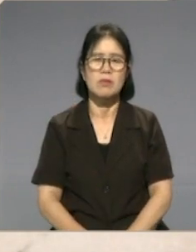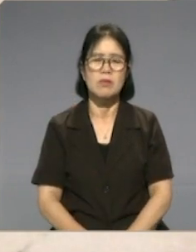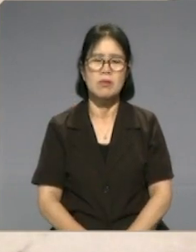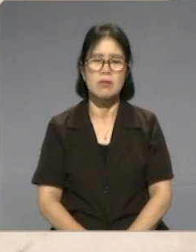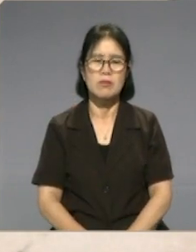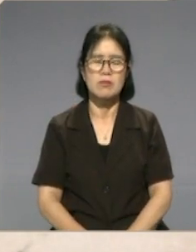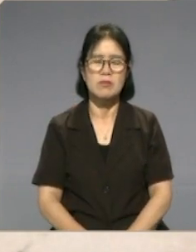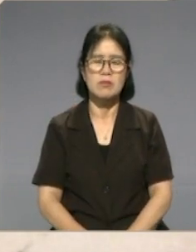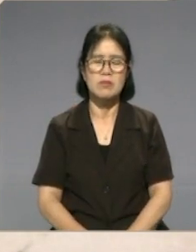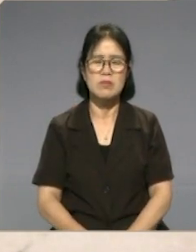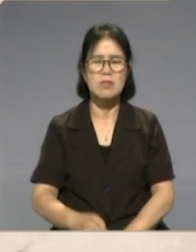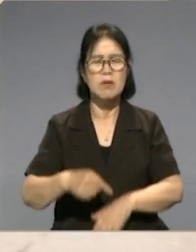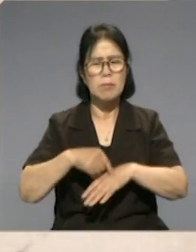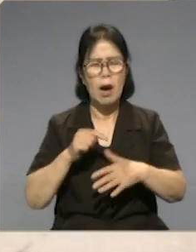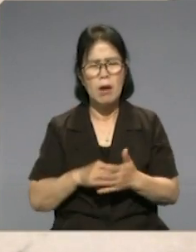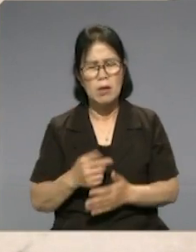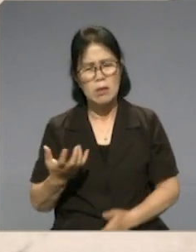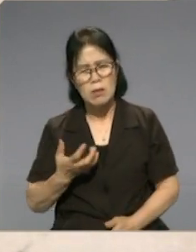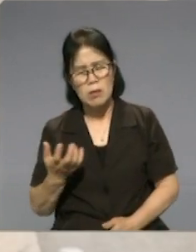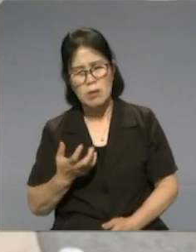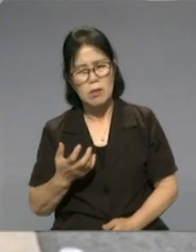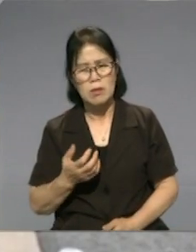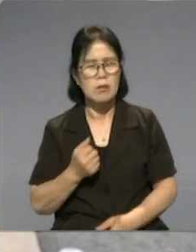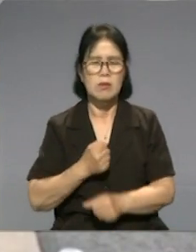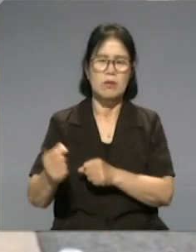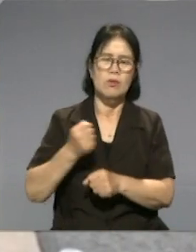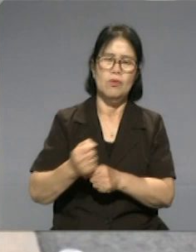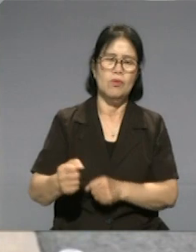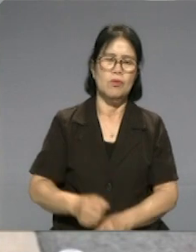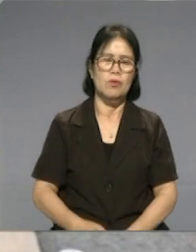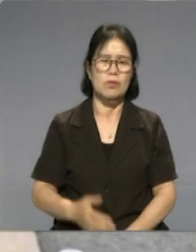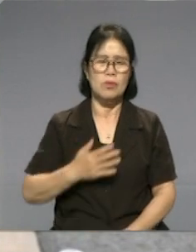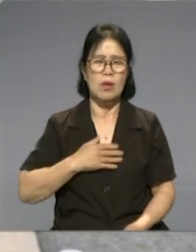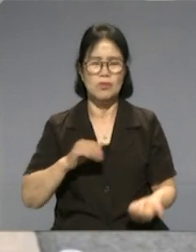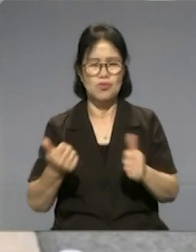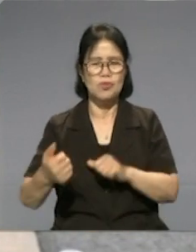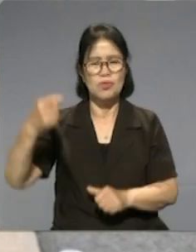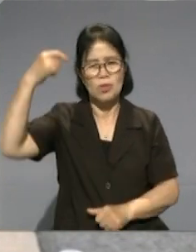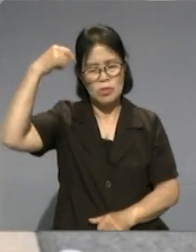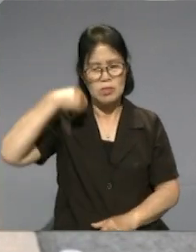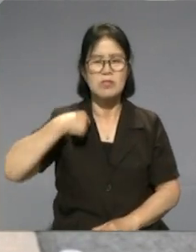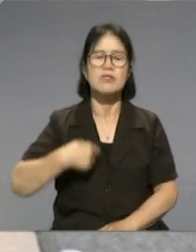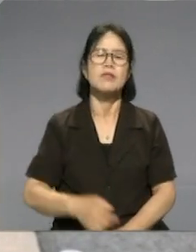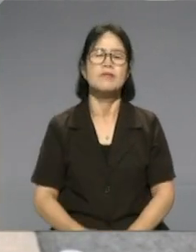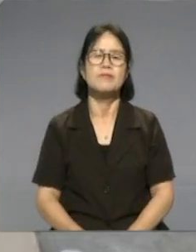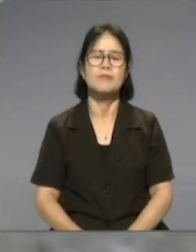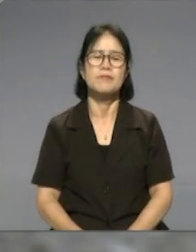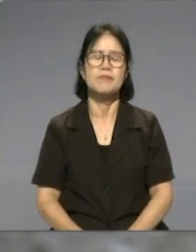그 착잡한 심정을 이루 말할 수가 없네요. 내가 죽는 것 같은 느낌이 드네요.